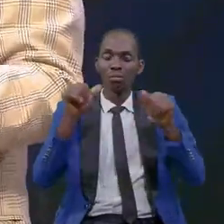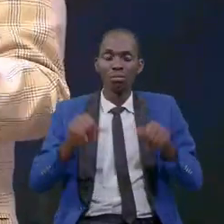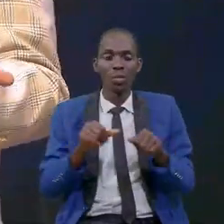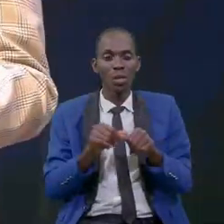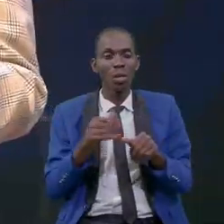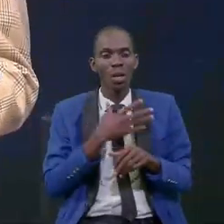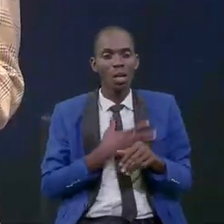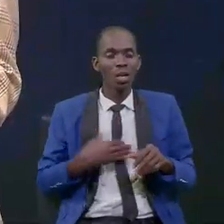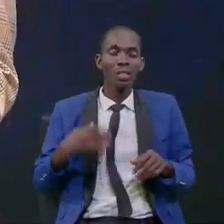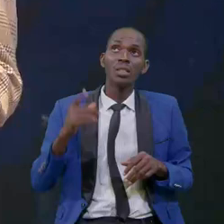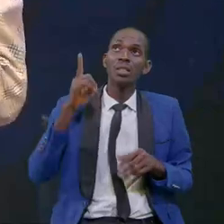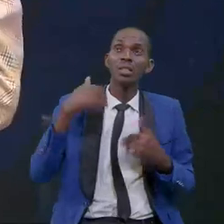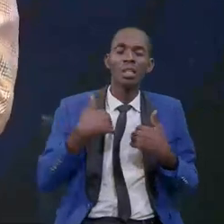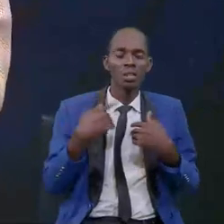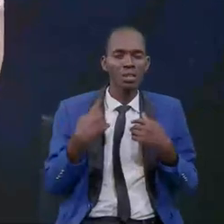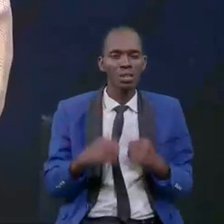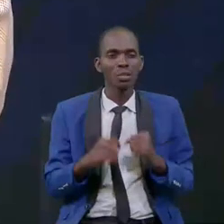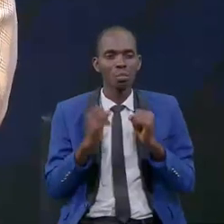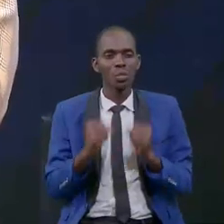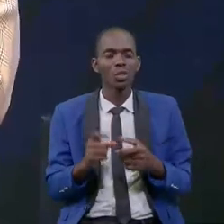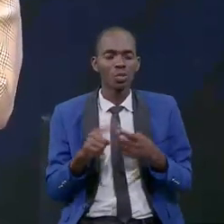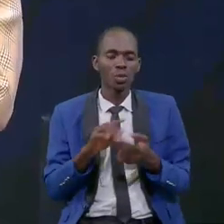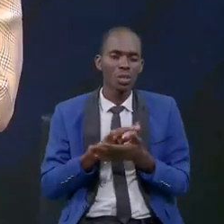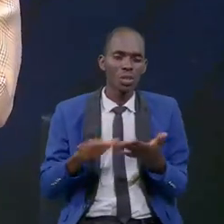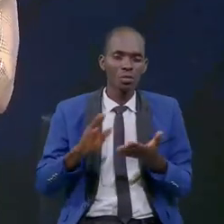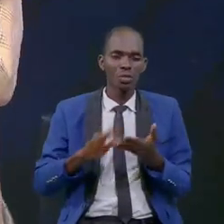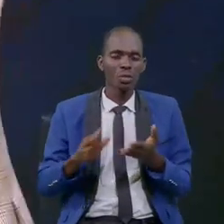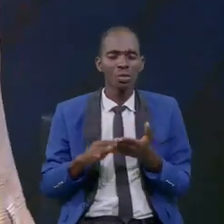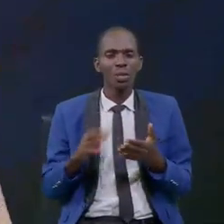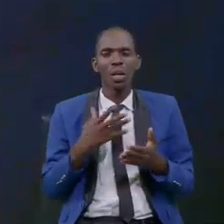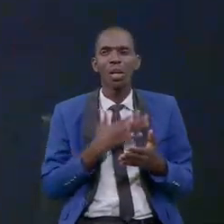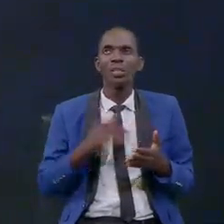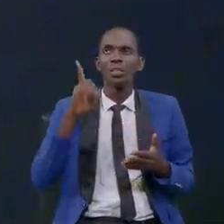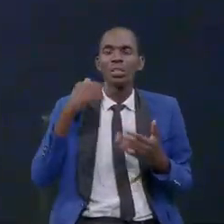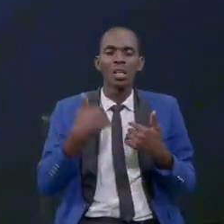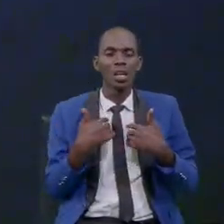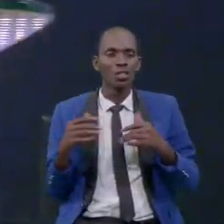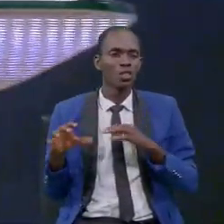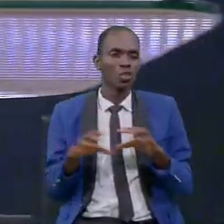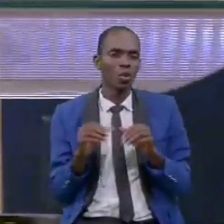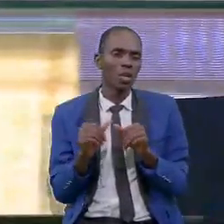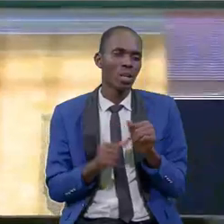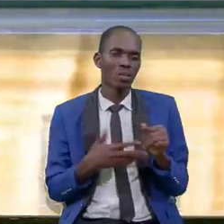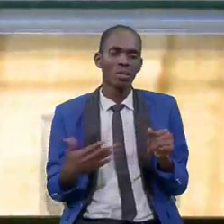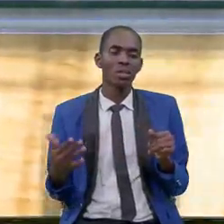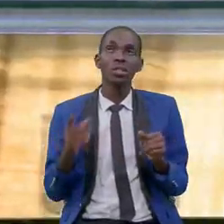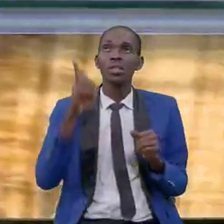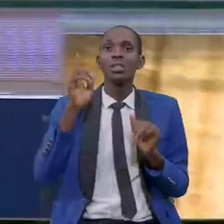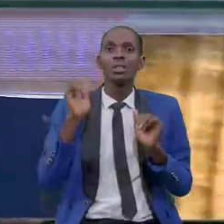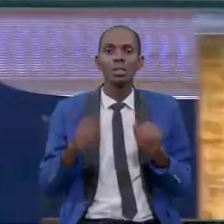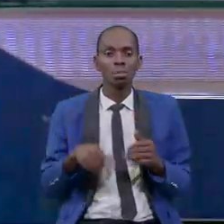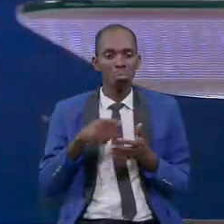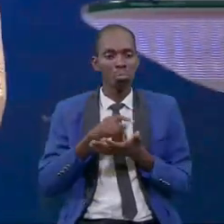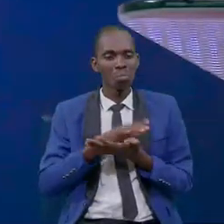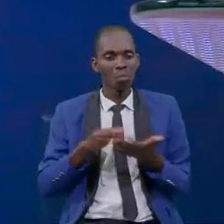peut transformer, changer notre vie. Qu'est-ce que Dieu peut faire qu'il n'a pas fait pour notre salut? Et puis, il peut purifier notre